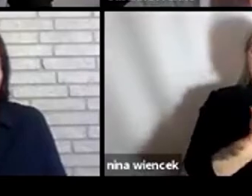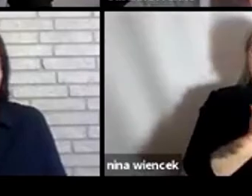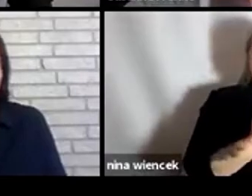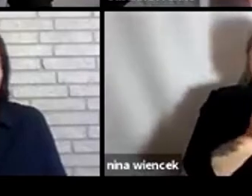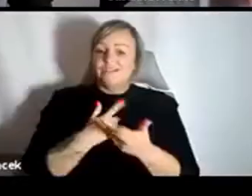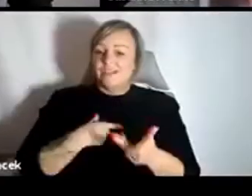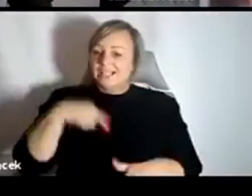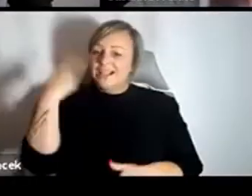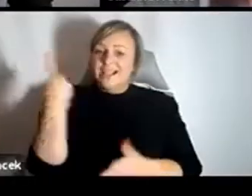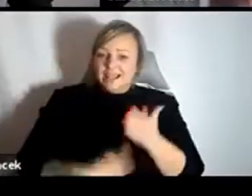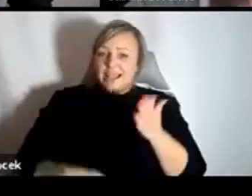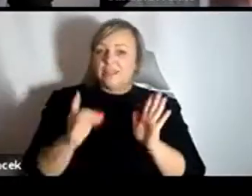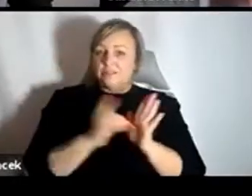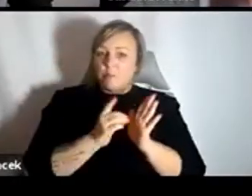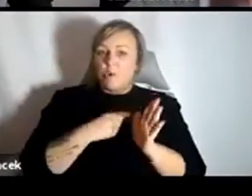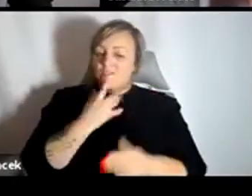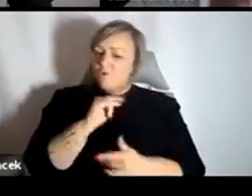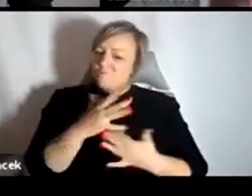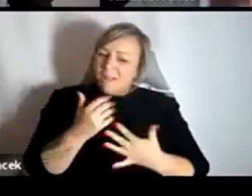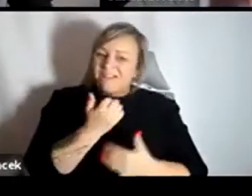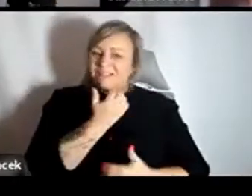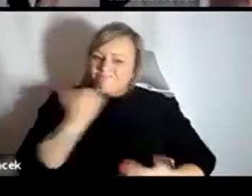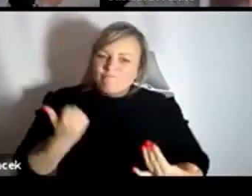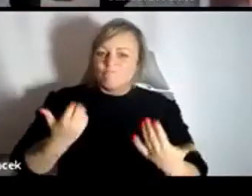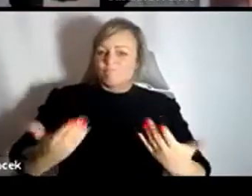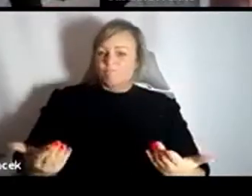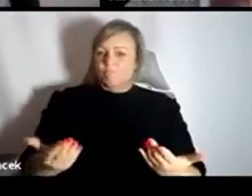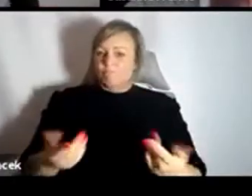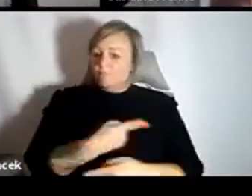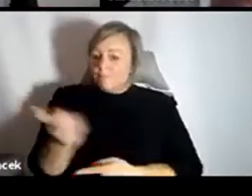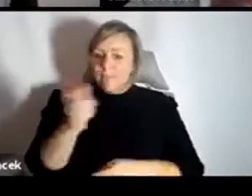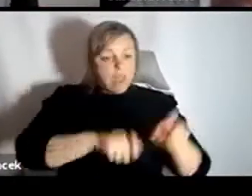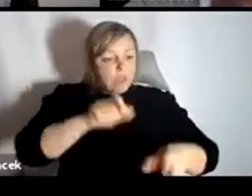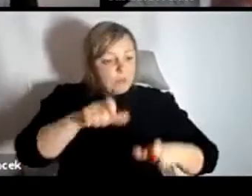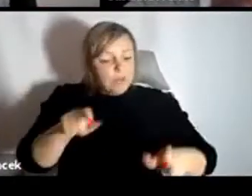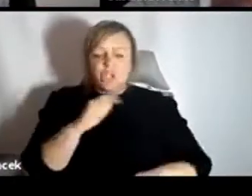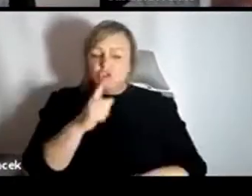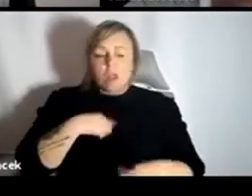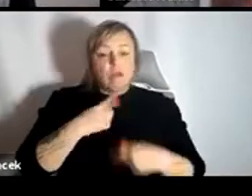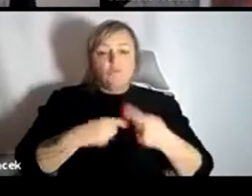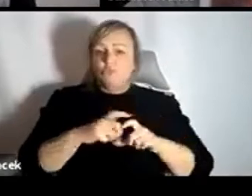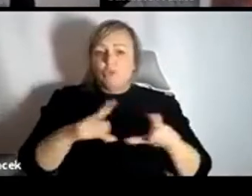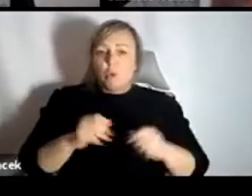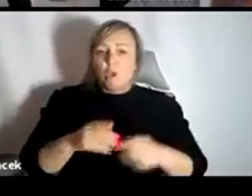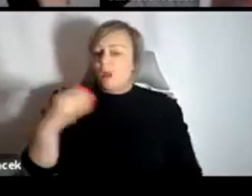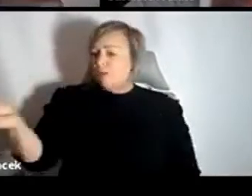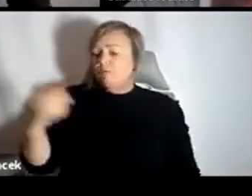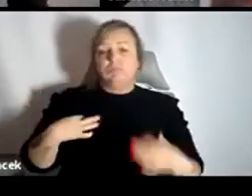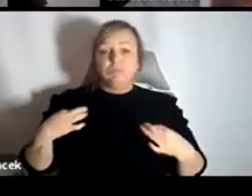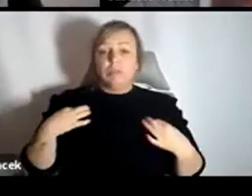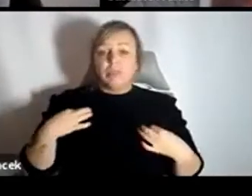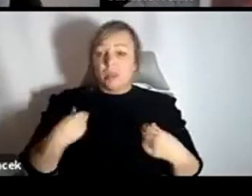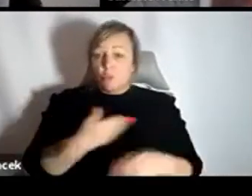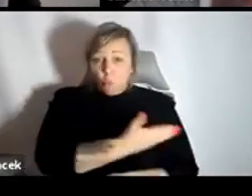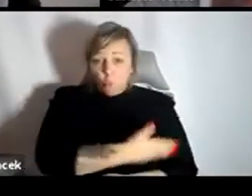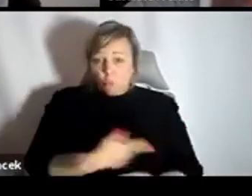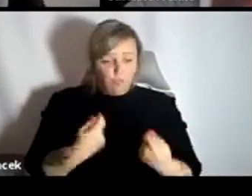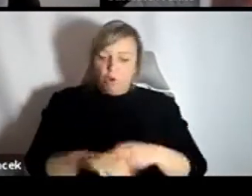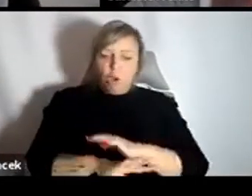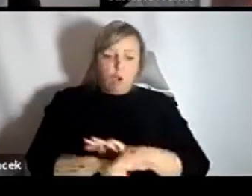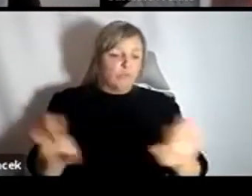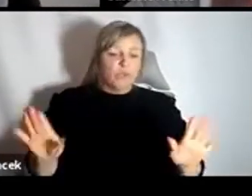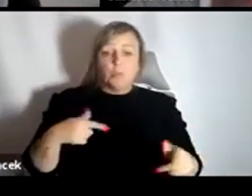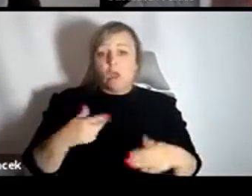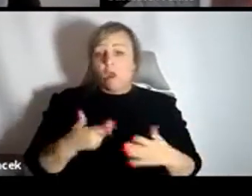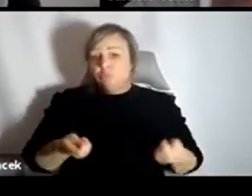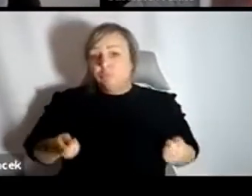bisschen radikaler sein, dass mehr Menschen einfach mal sagen, wir geben unsere Dauerkarte ab, wir kaufen kein Trikot mehr, wir bleiben mal weg und